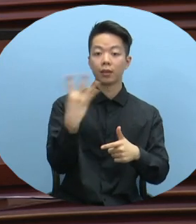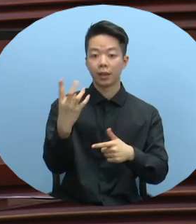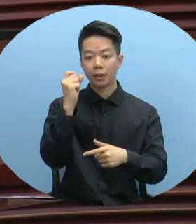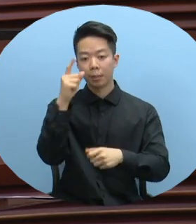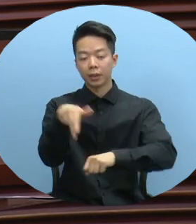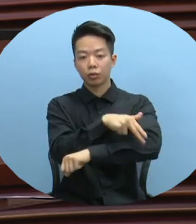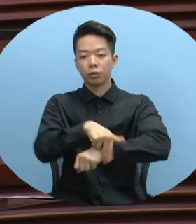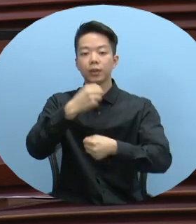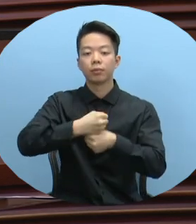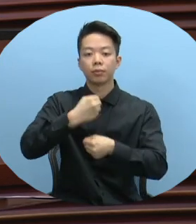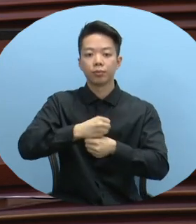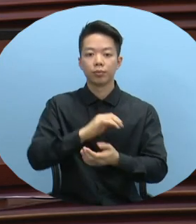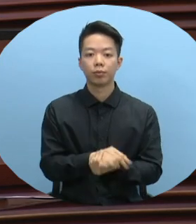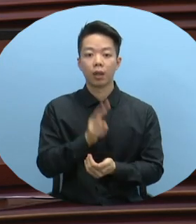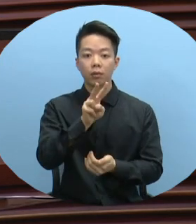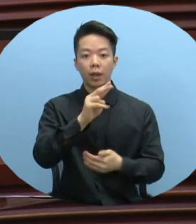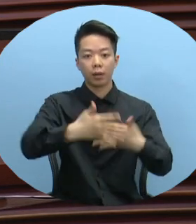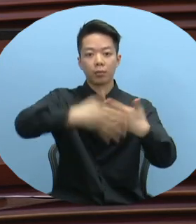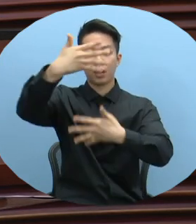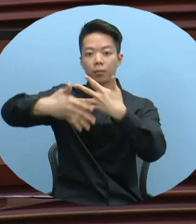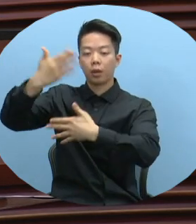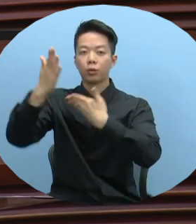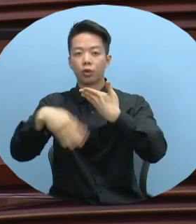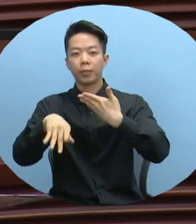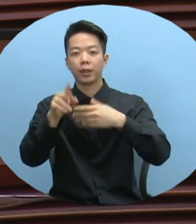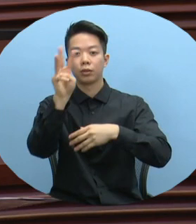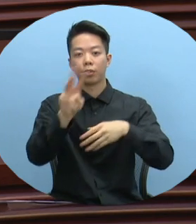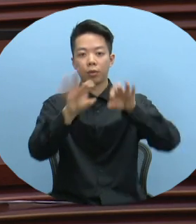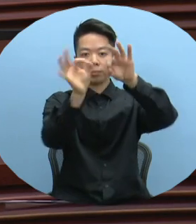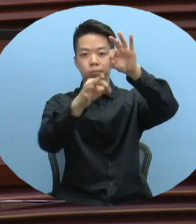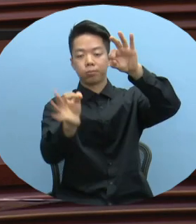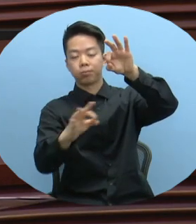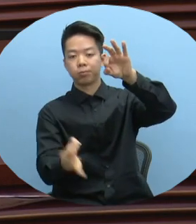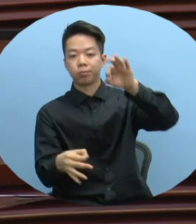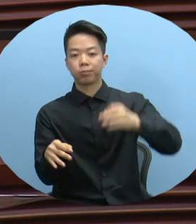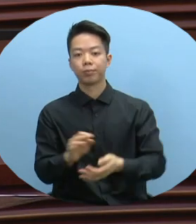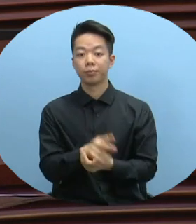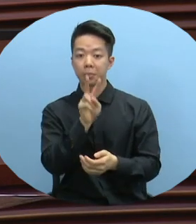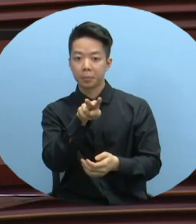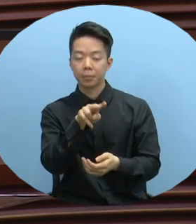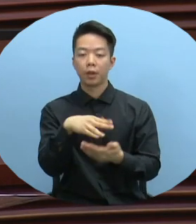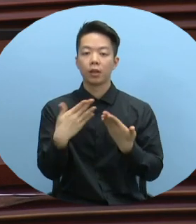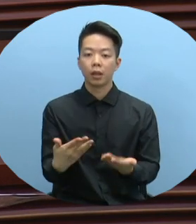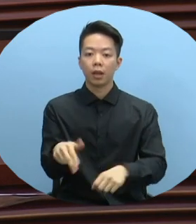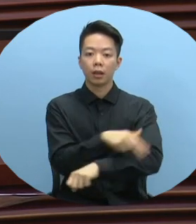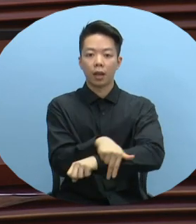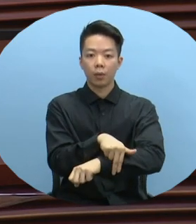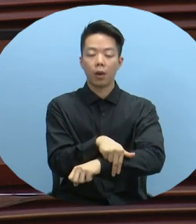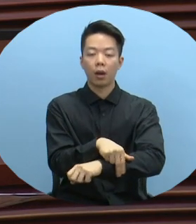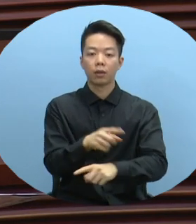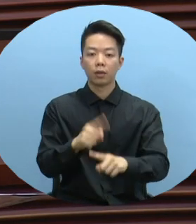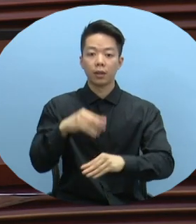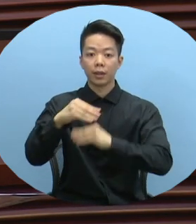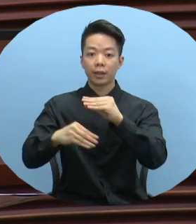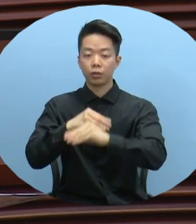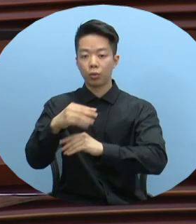措施，視察大廈外牆的排水系統。現時視察計劃已經為建造業界創造了大約80個